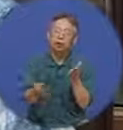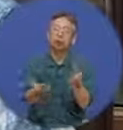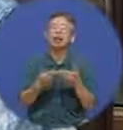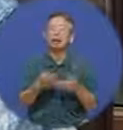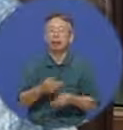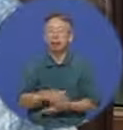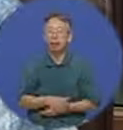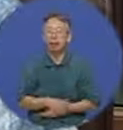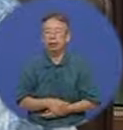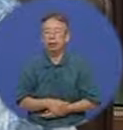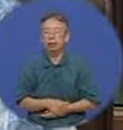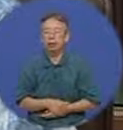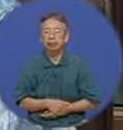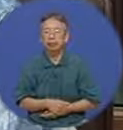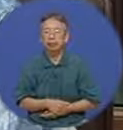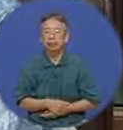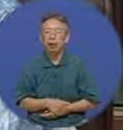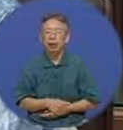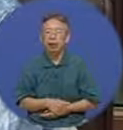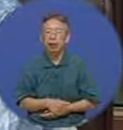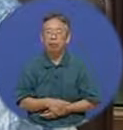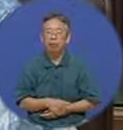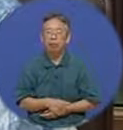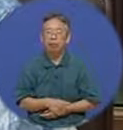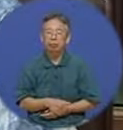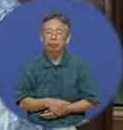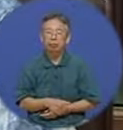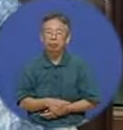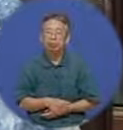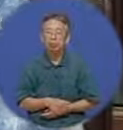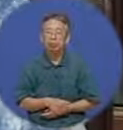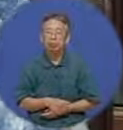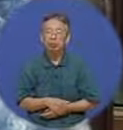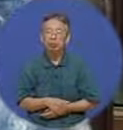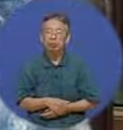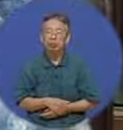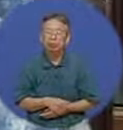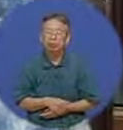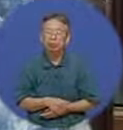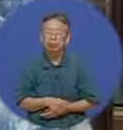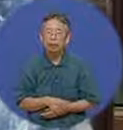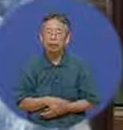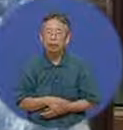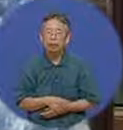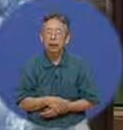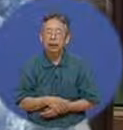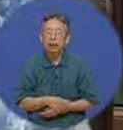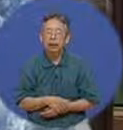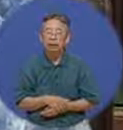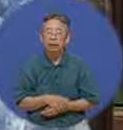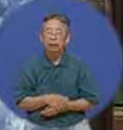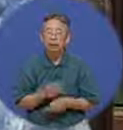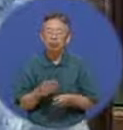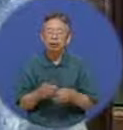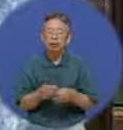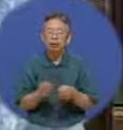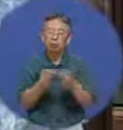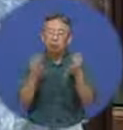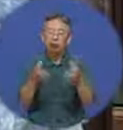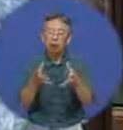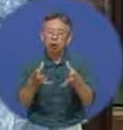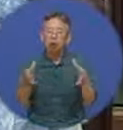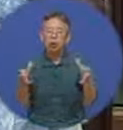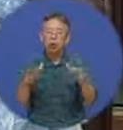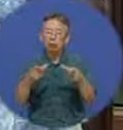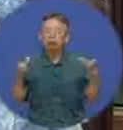。でまあそういうのがですね、あの何て言いますかね、大きく広がらないうちに未然に済むということが